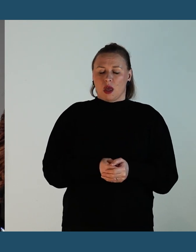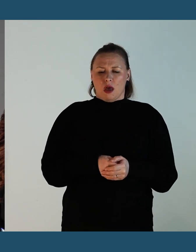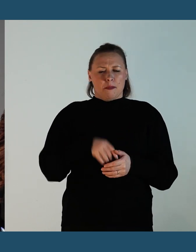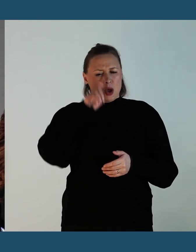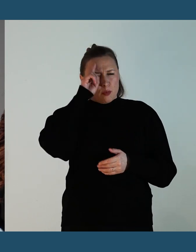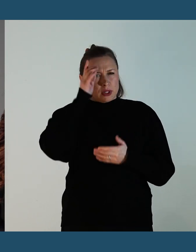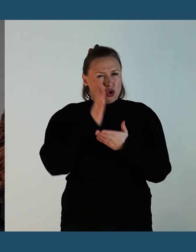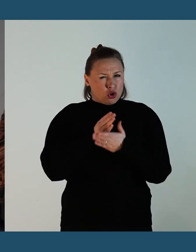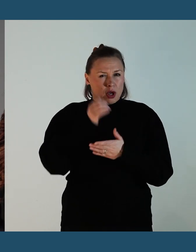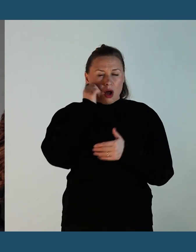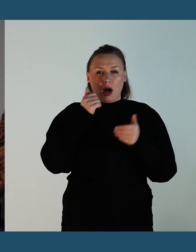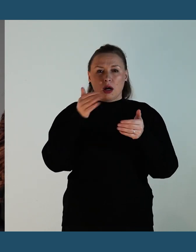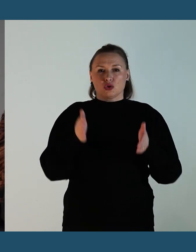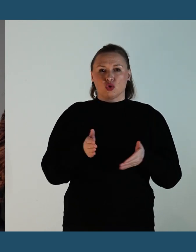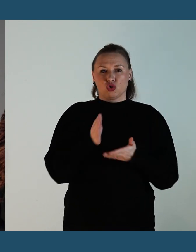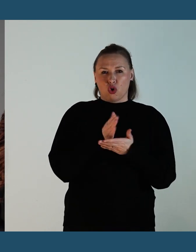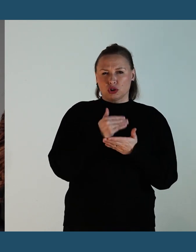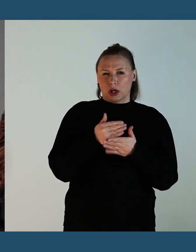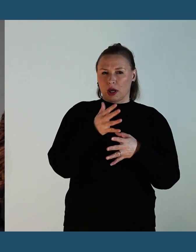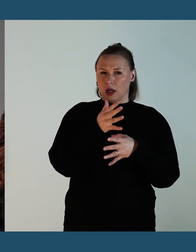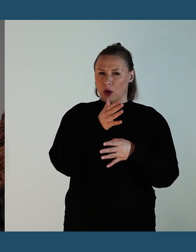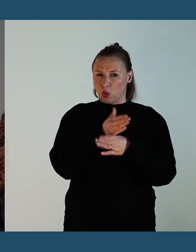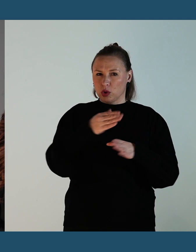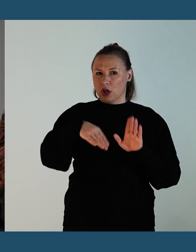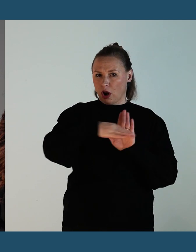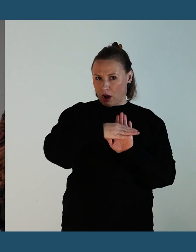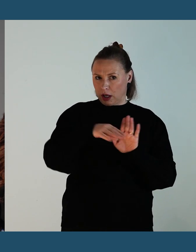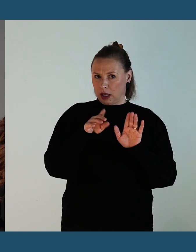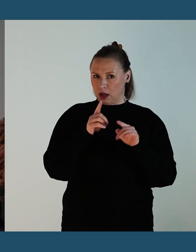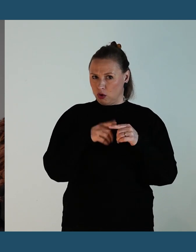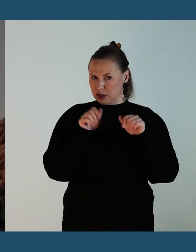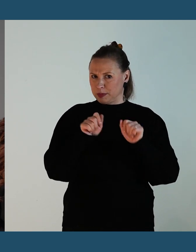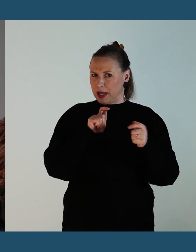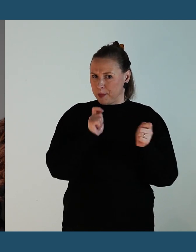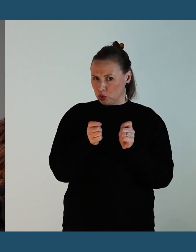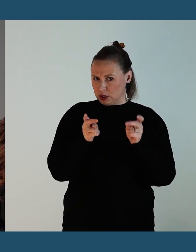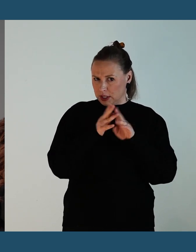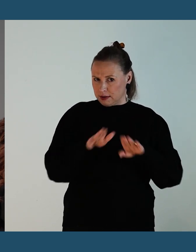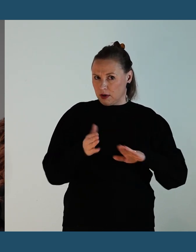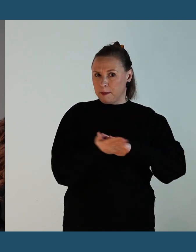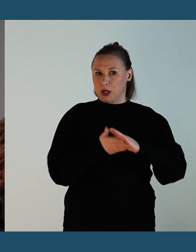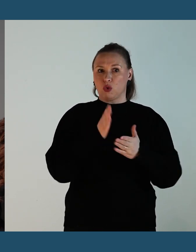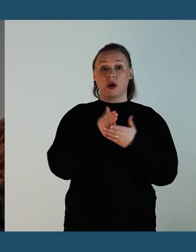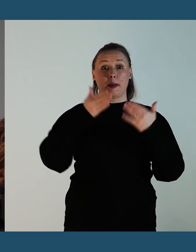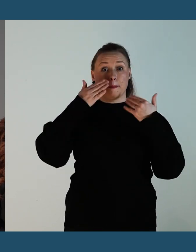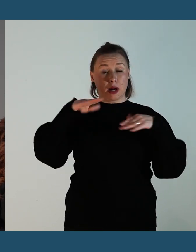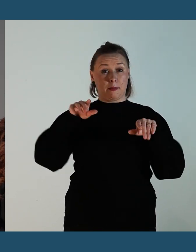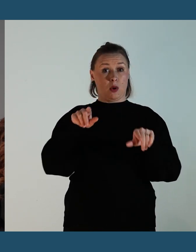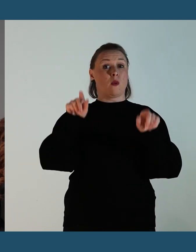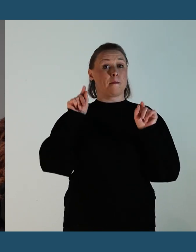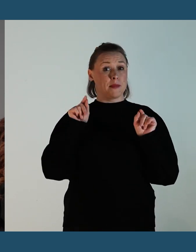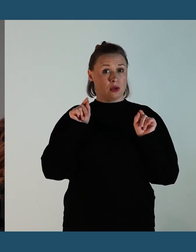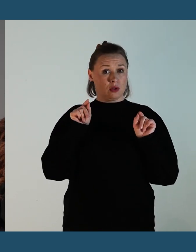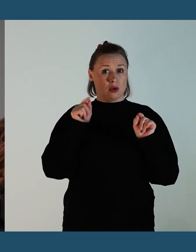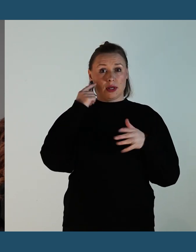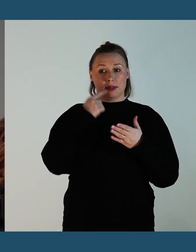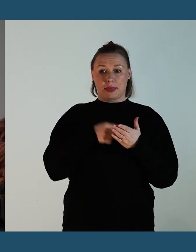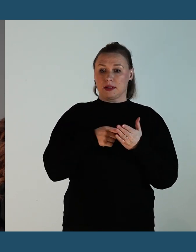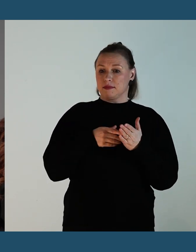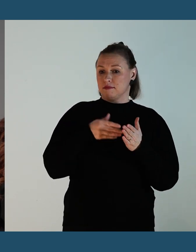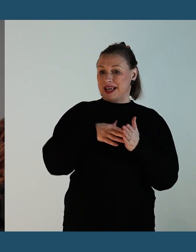asunto-osakeyhtiön lakia pitäisi muuttaa niin, että se huomioisi perusoikeudet paremmin, niin että tätä esteettömyyttä